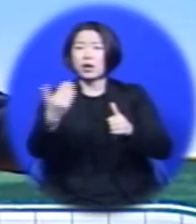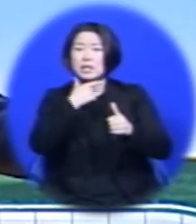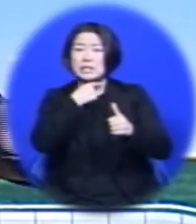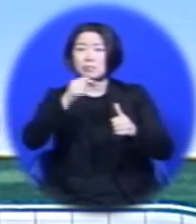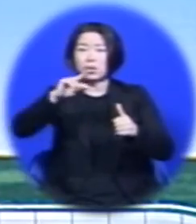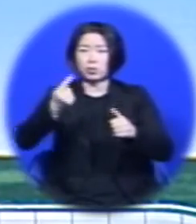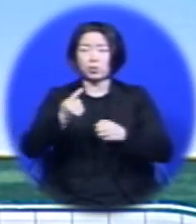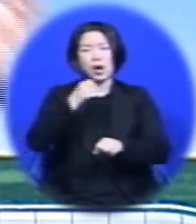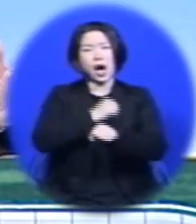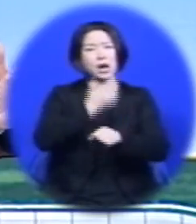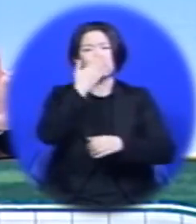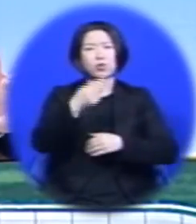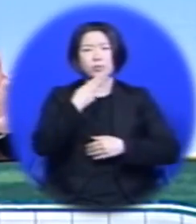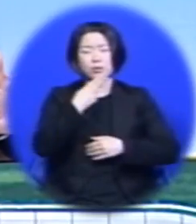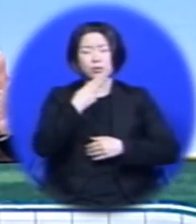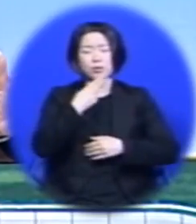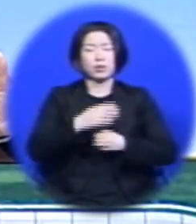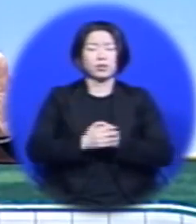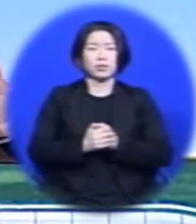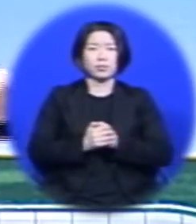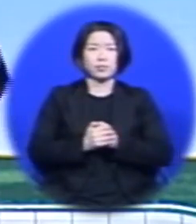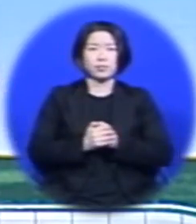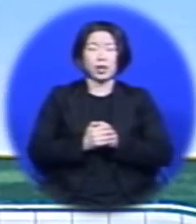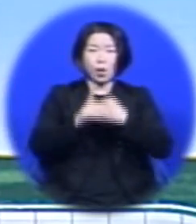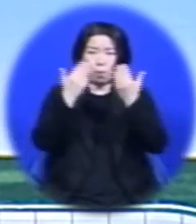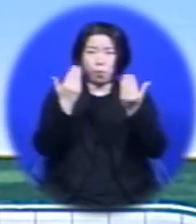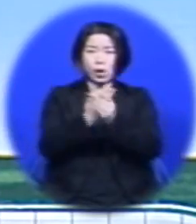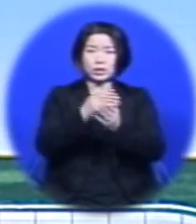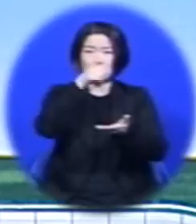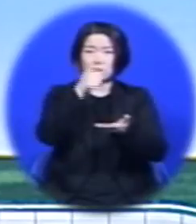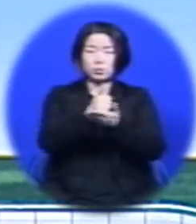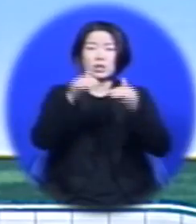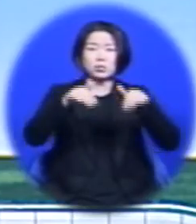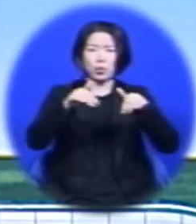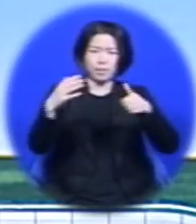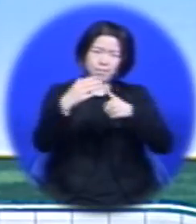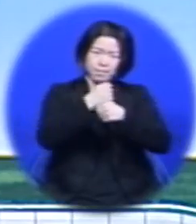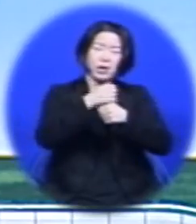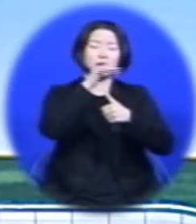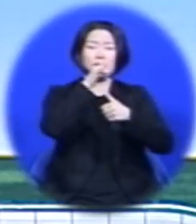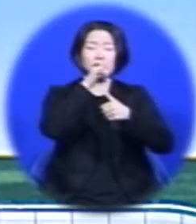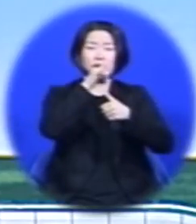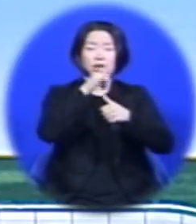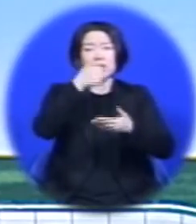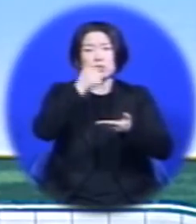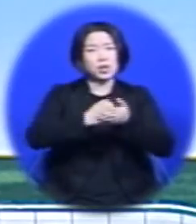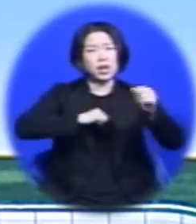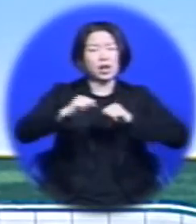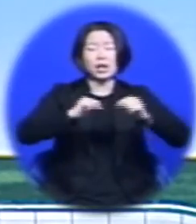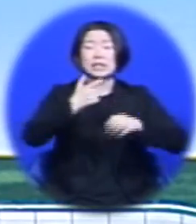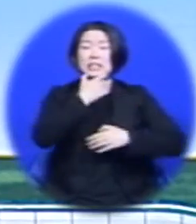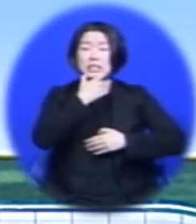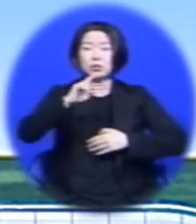할 수가 없었습니다 완전히 죄의 종이 어서 그 죄 안 짓고 살고 싶어도 안 재울